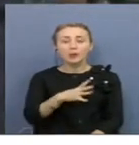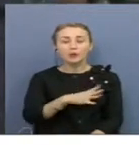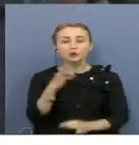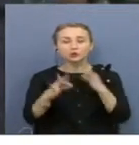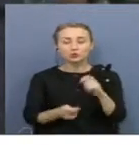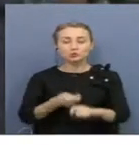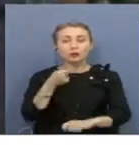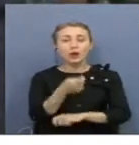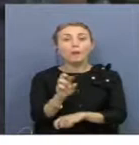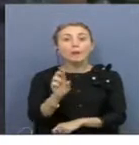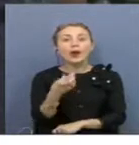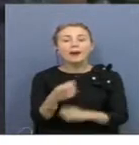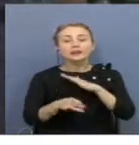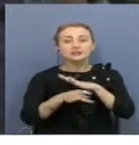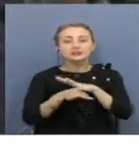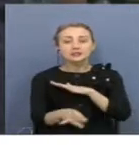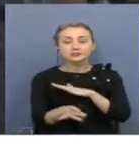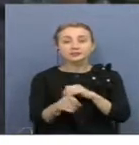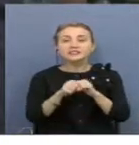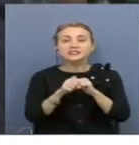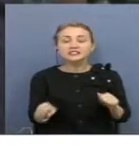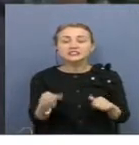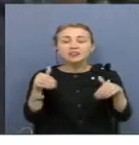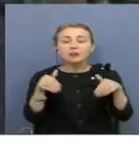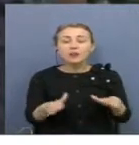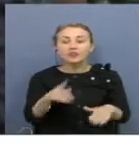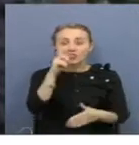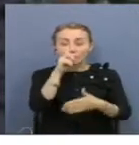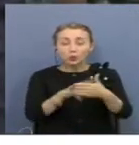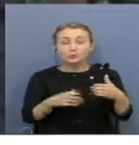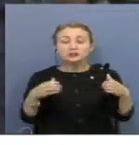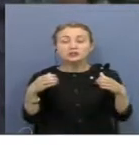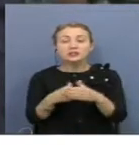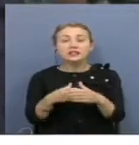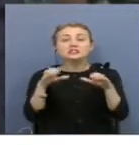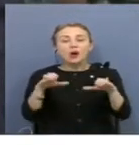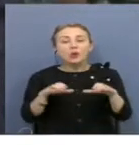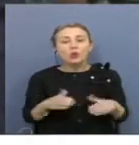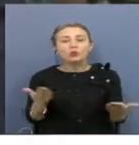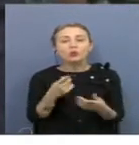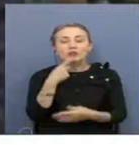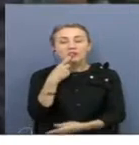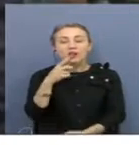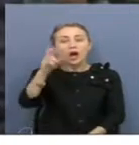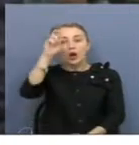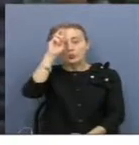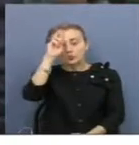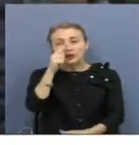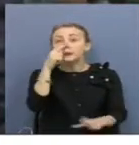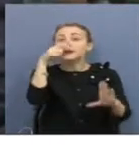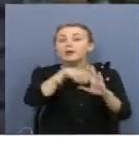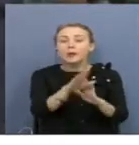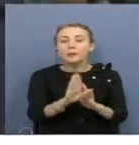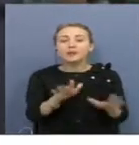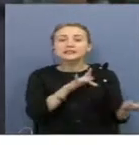бұл бірлестіктің қызметі Қазақстан Республикасының заңына қайшы келмесе, мемлекет діни бірлестіктің қызметіне араласпайды деген